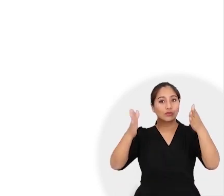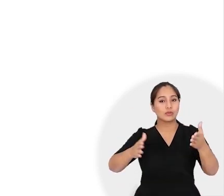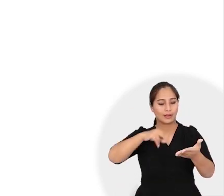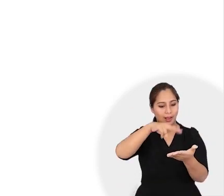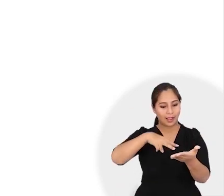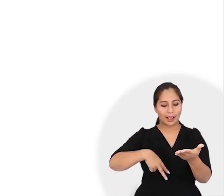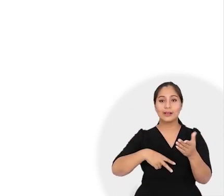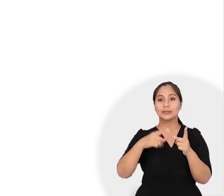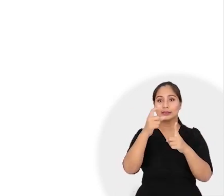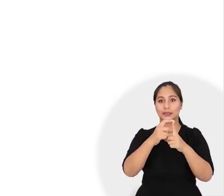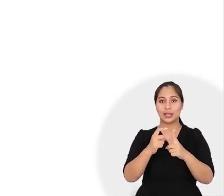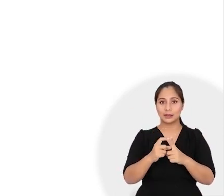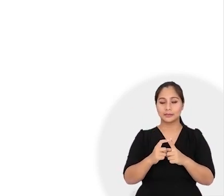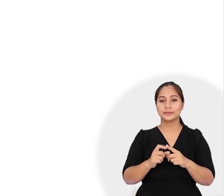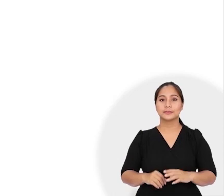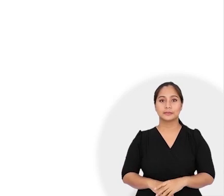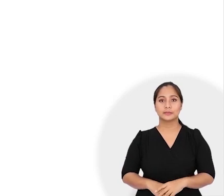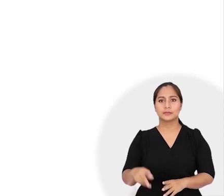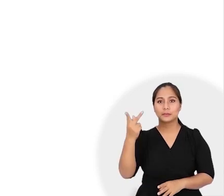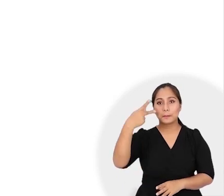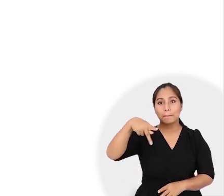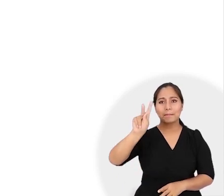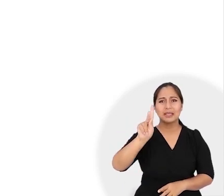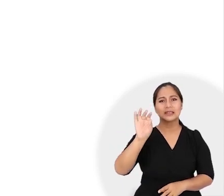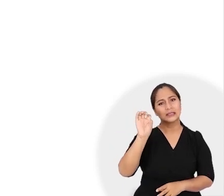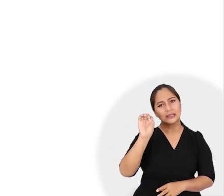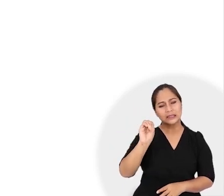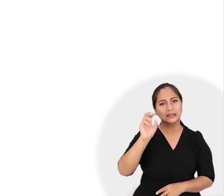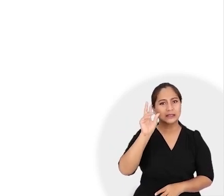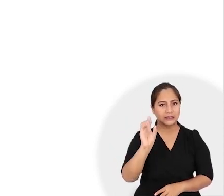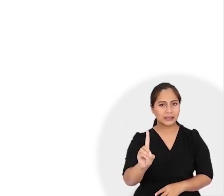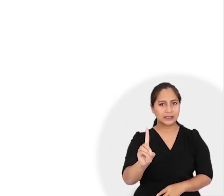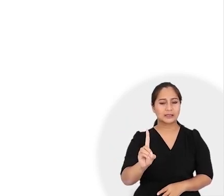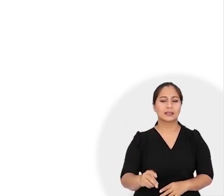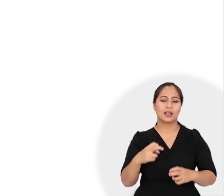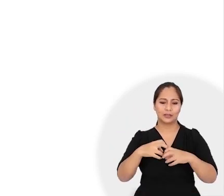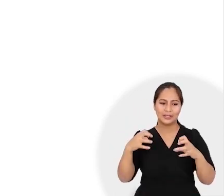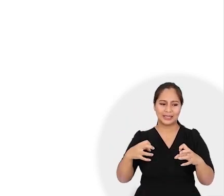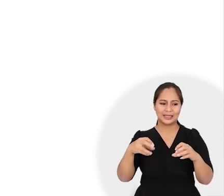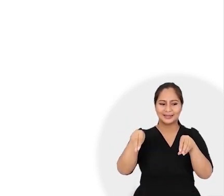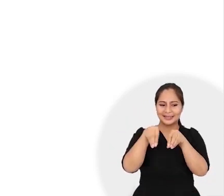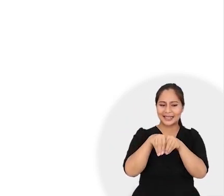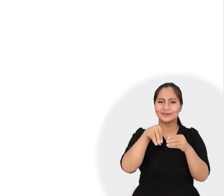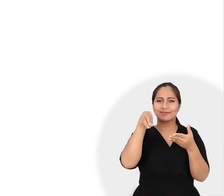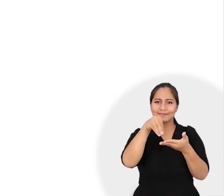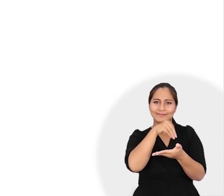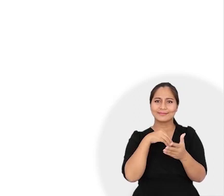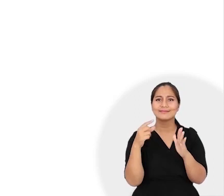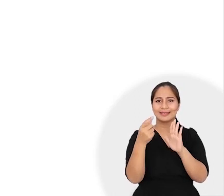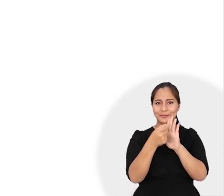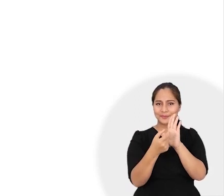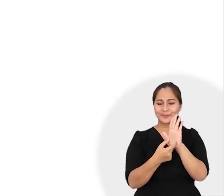ครูจะอ่านคำว่าพิษให้พวกหลานเอาก้อนหินไปวางใส่ทางข้างคำศัพท์คำว่าพิษเบิ่